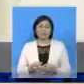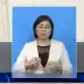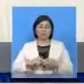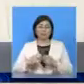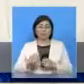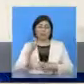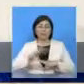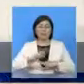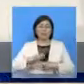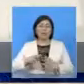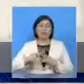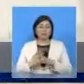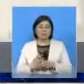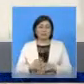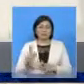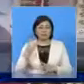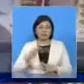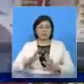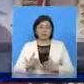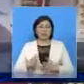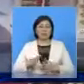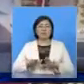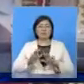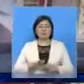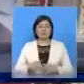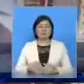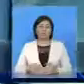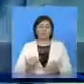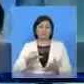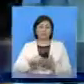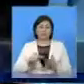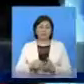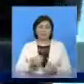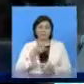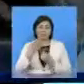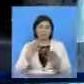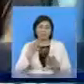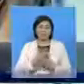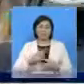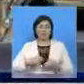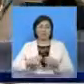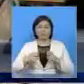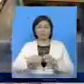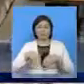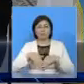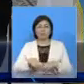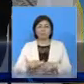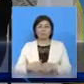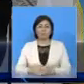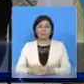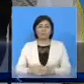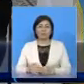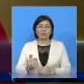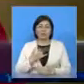владеет ситуацией в сельской местности, будет способствовать процветанию региона и помогать решать насущные вопросы. Ну, у нас